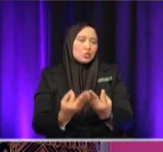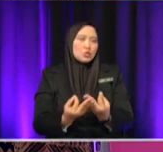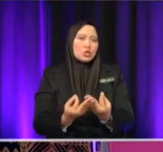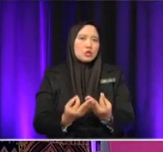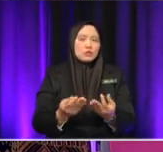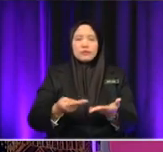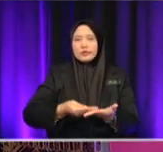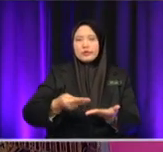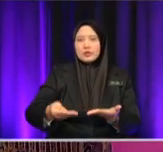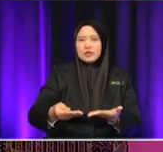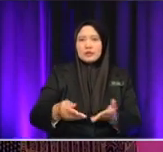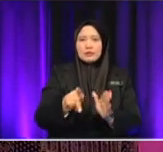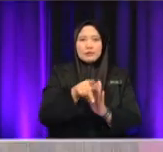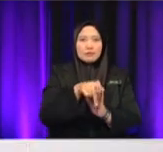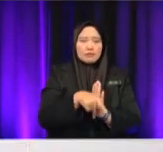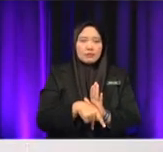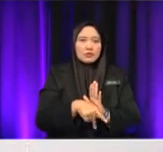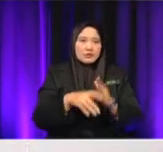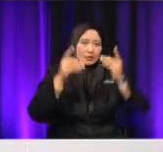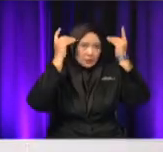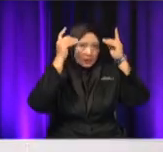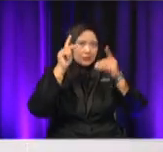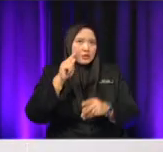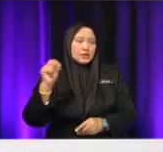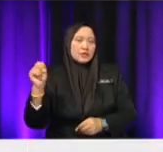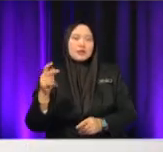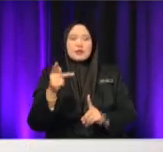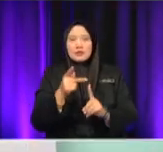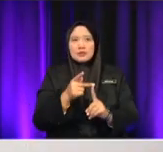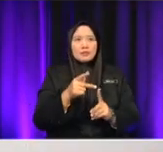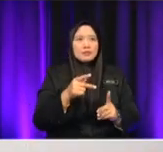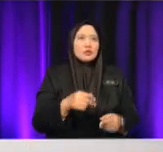kepada keluarganya kepada istrinya yaitu utamanya Oke